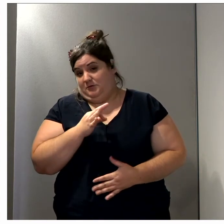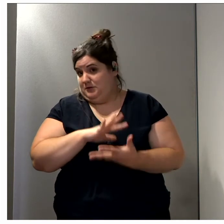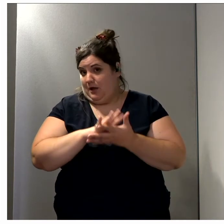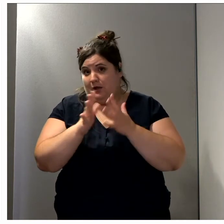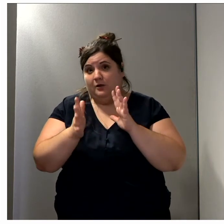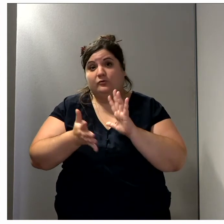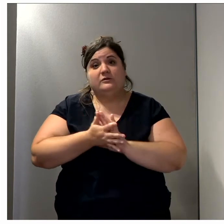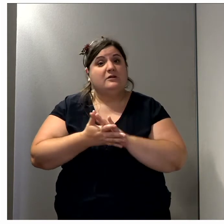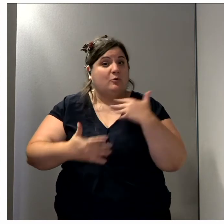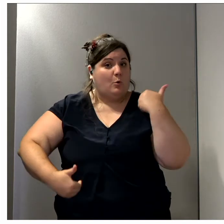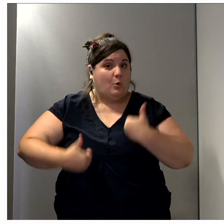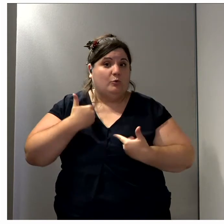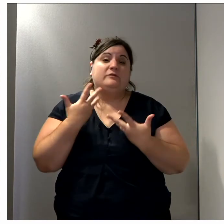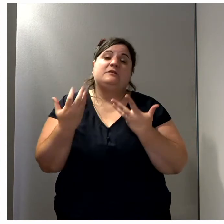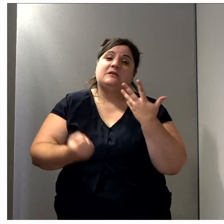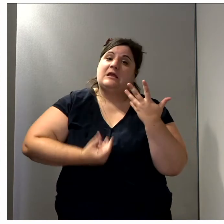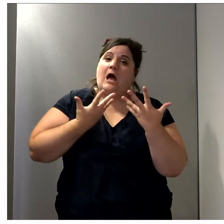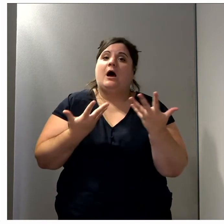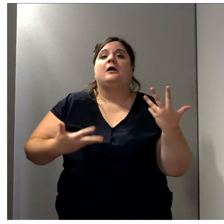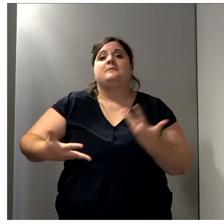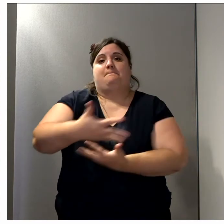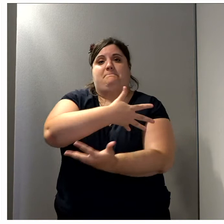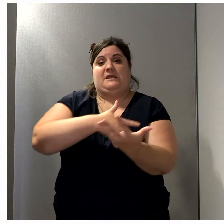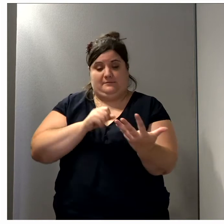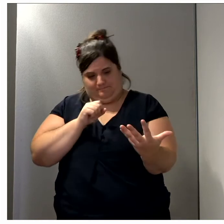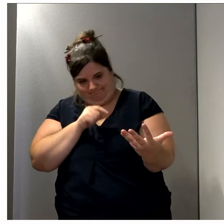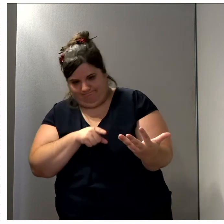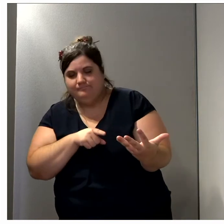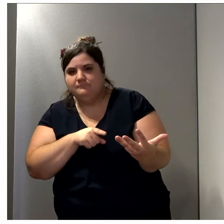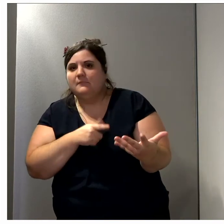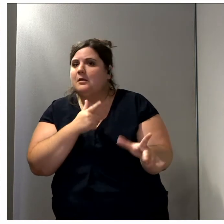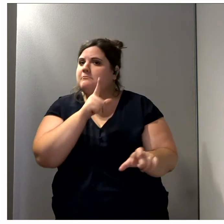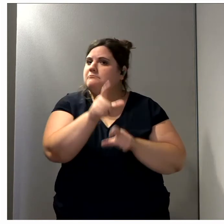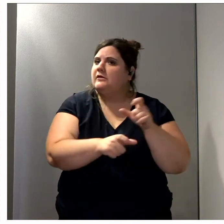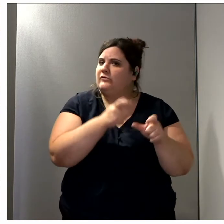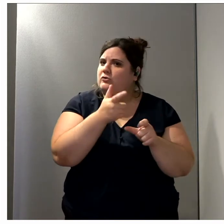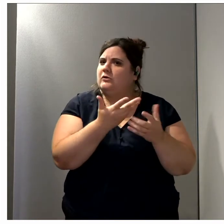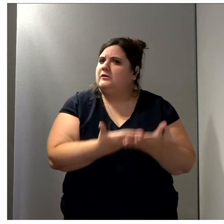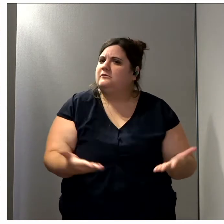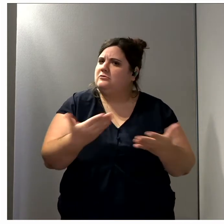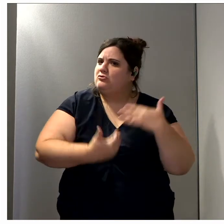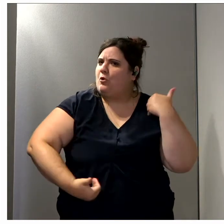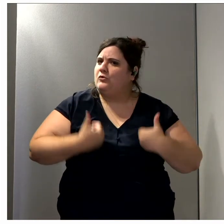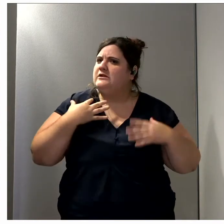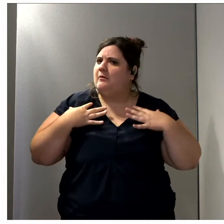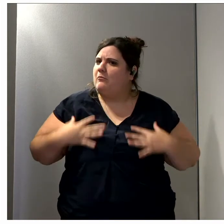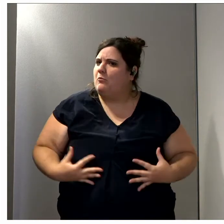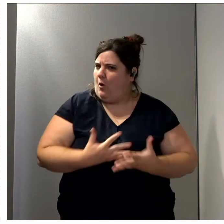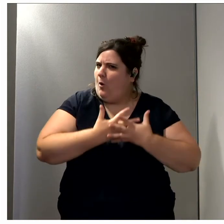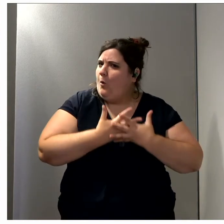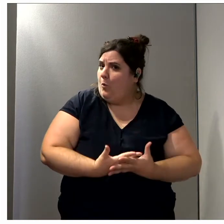Handiarmix, qui propose effectivement la pratique d'activités artistiques adaptées pour des jeunes en situation de handicap moteur lourd, c'est